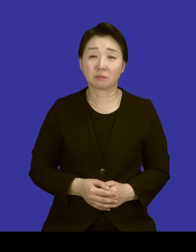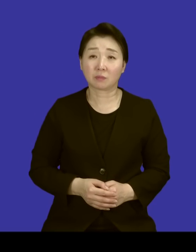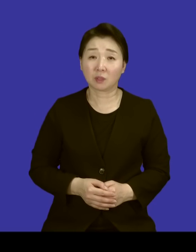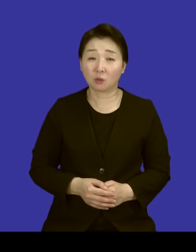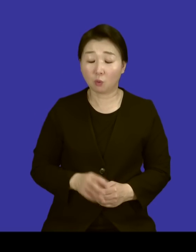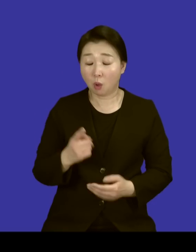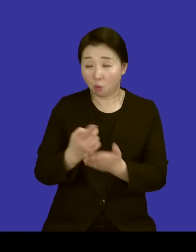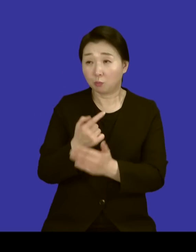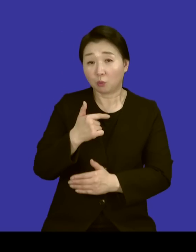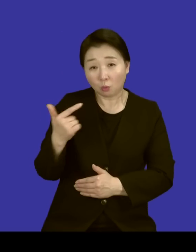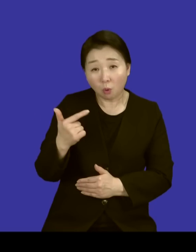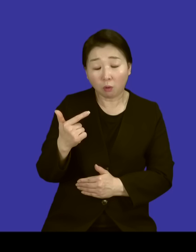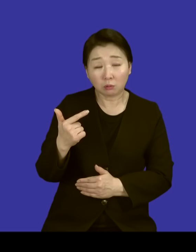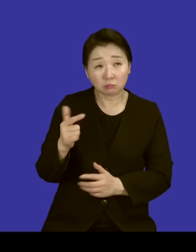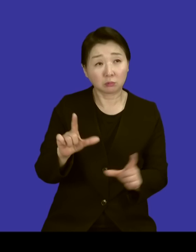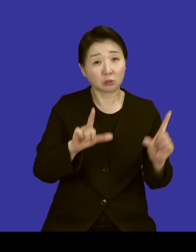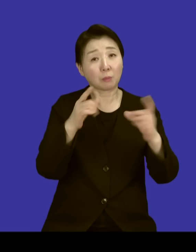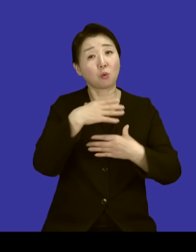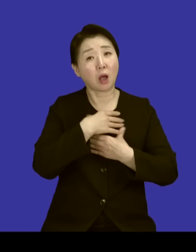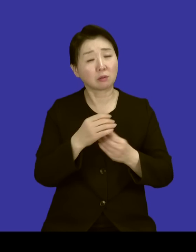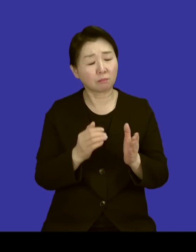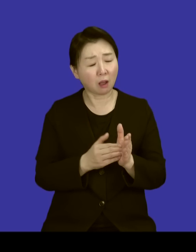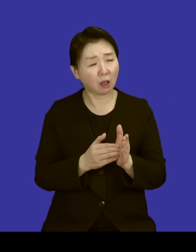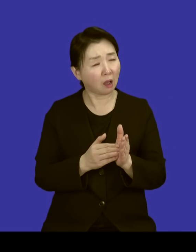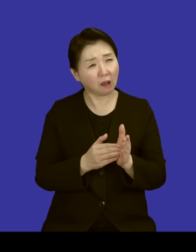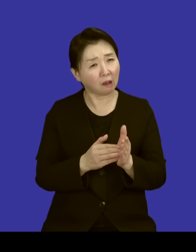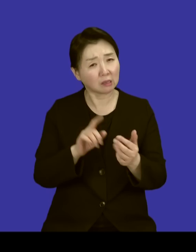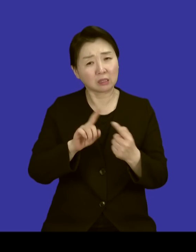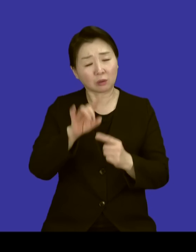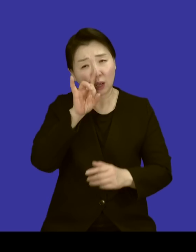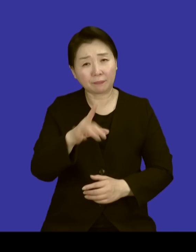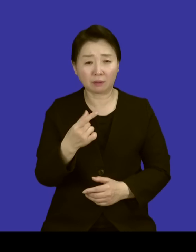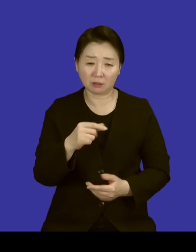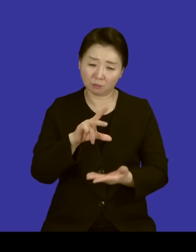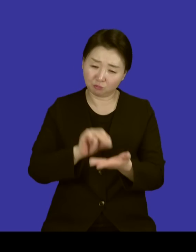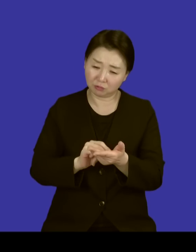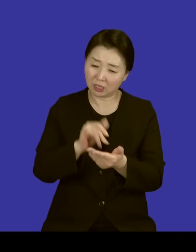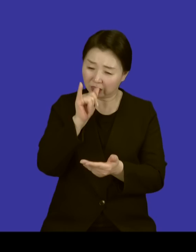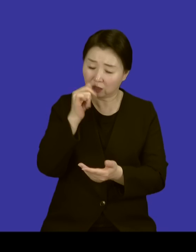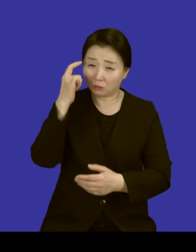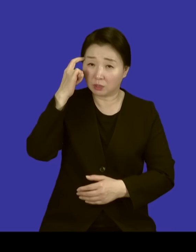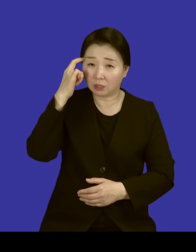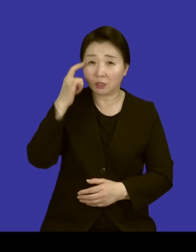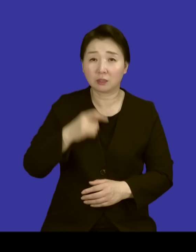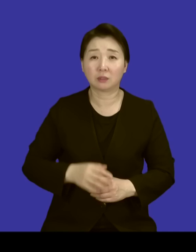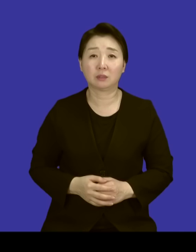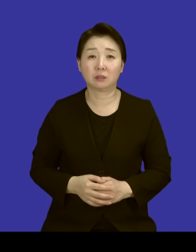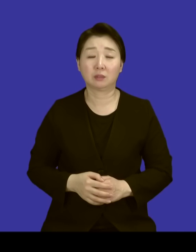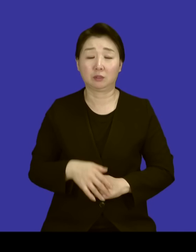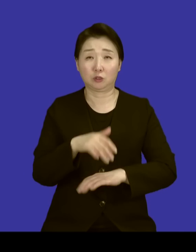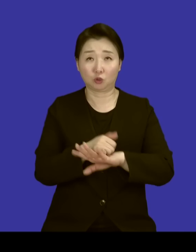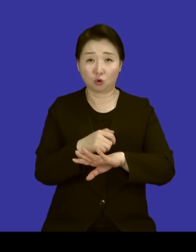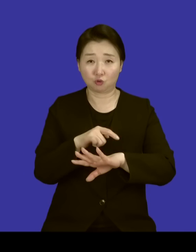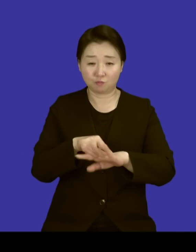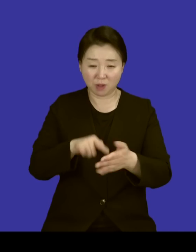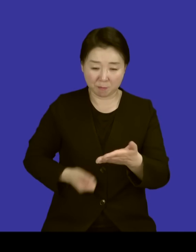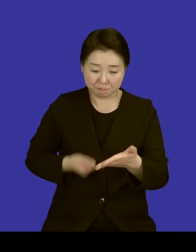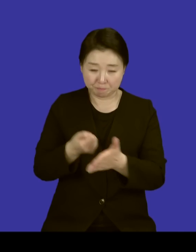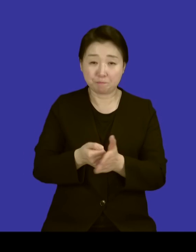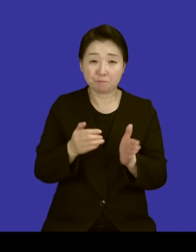안정되고 그래서 이건 뭔가 아니다. 네. 뭔가 문제가 있다. 그래서 이제 결단을 했죠.